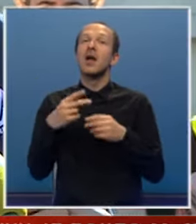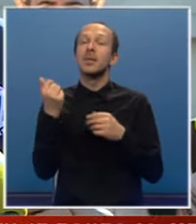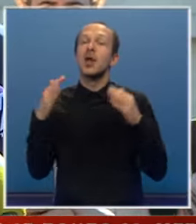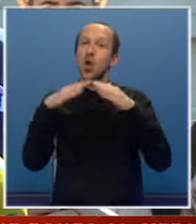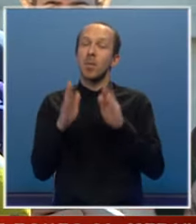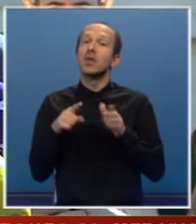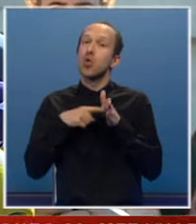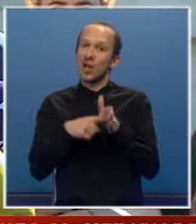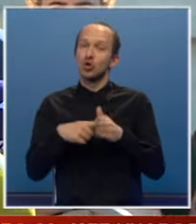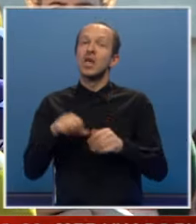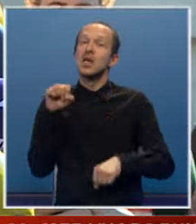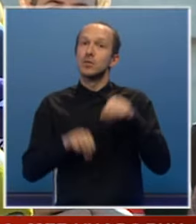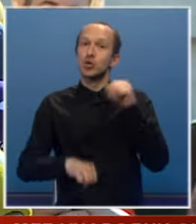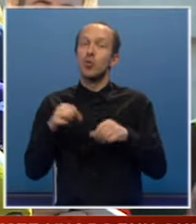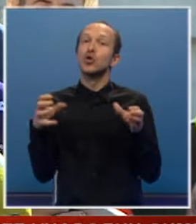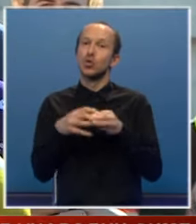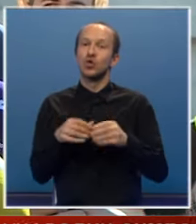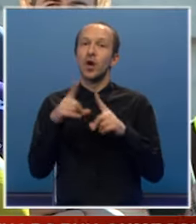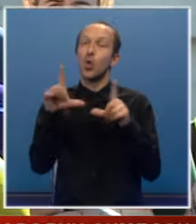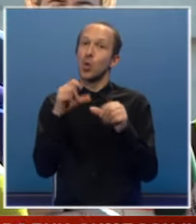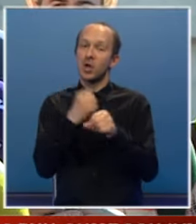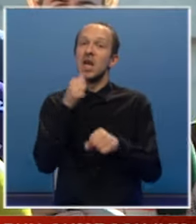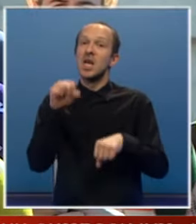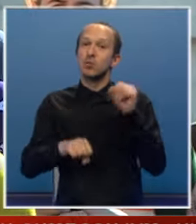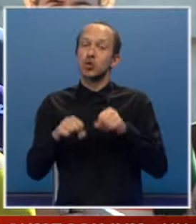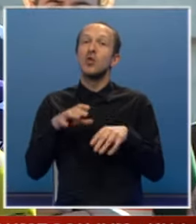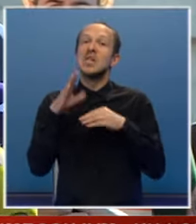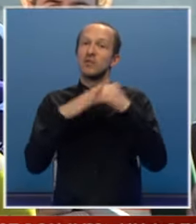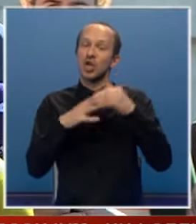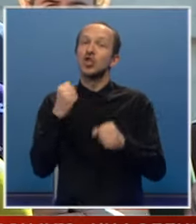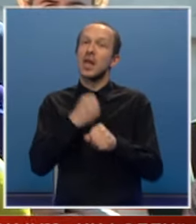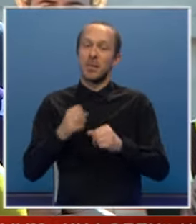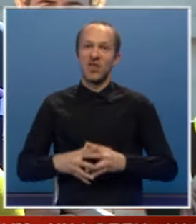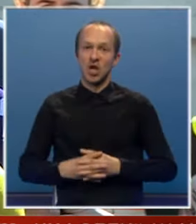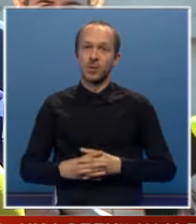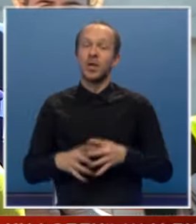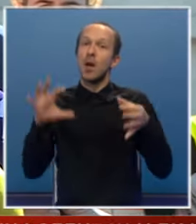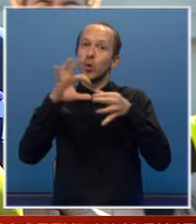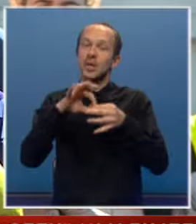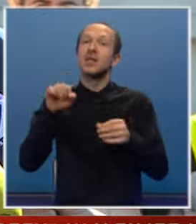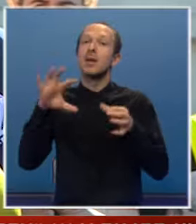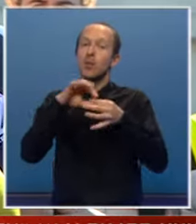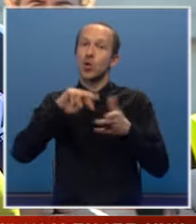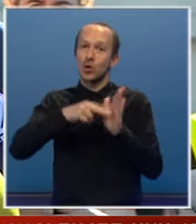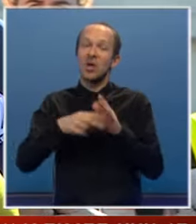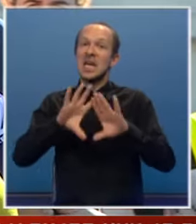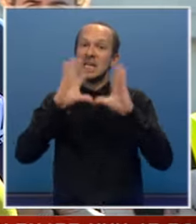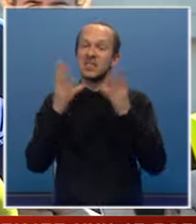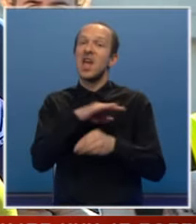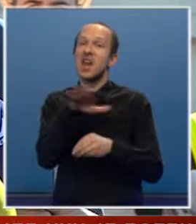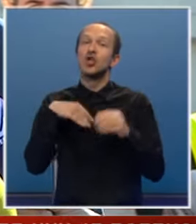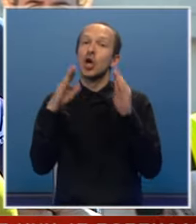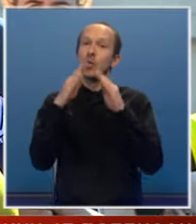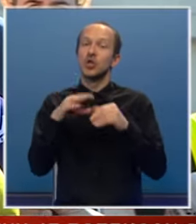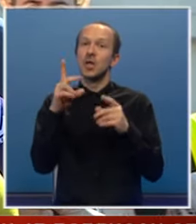objekat pokazuje sposobnost društva da to uradi, ali sposobnost izvođača da napravi, projektanta da projektuje. Sve to naše